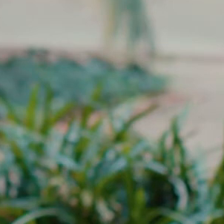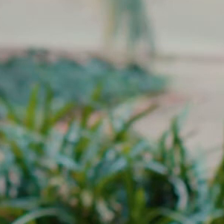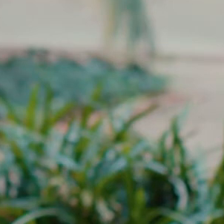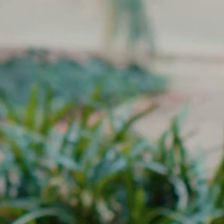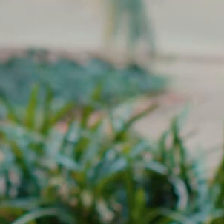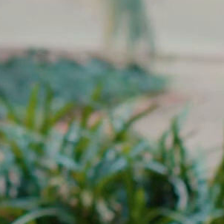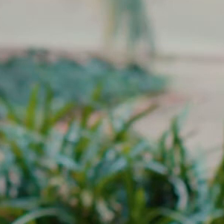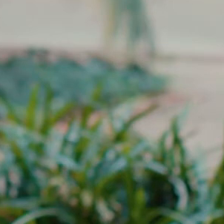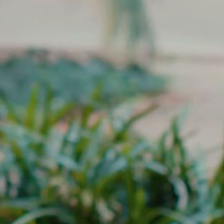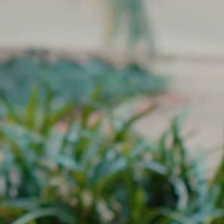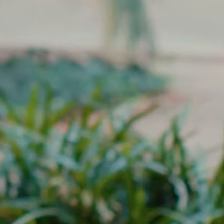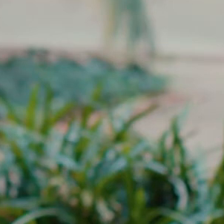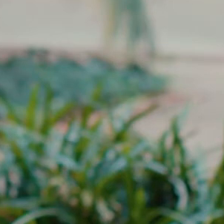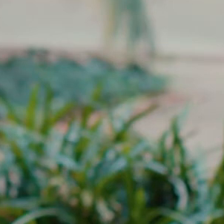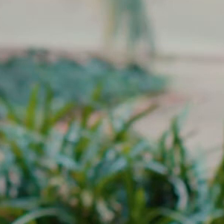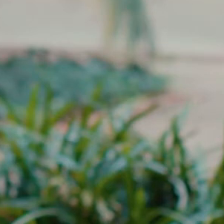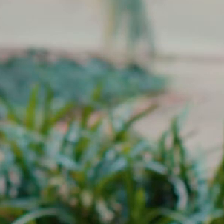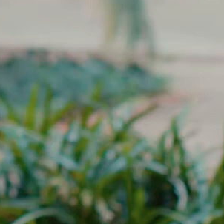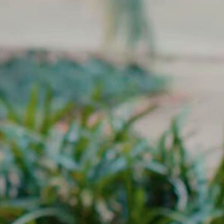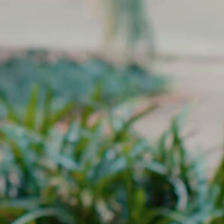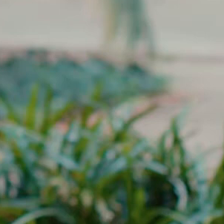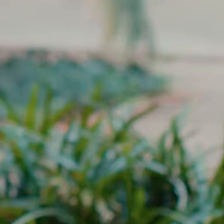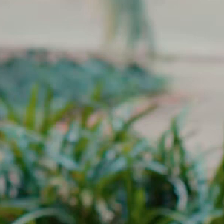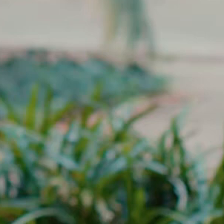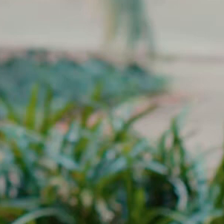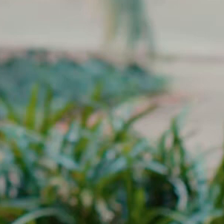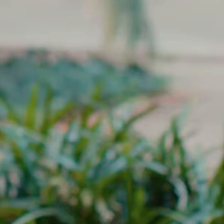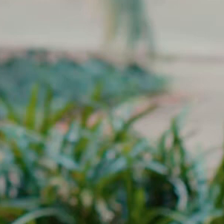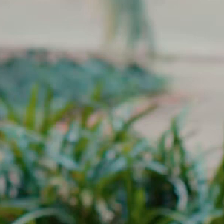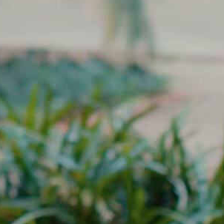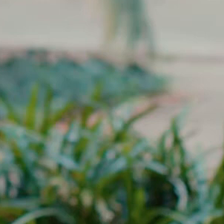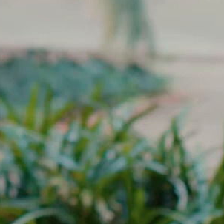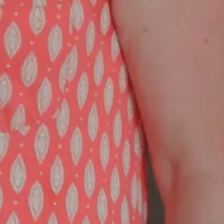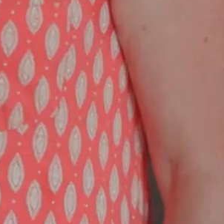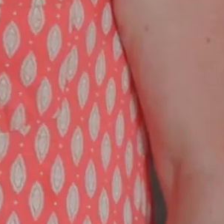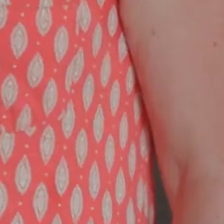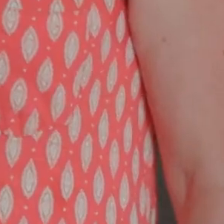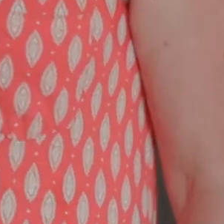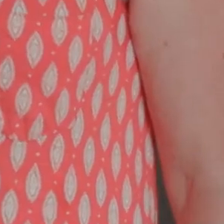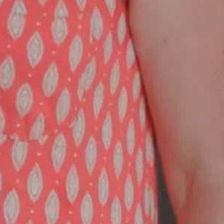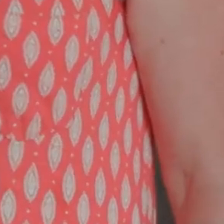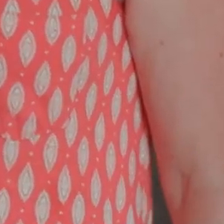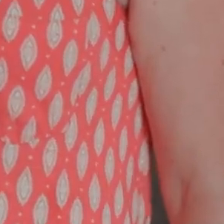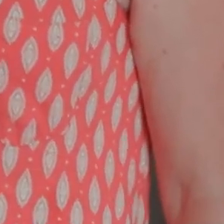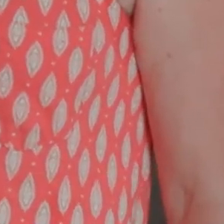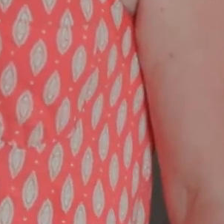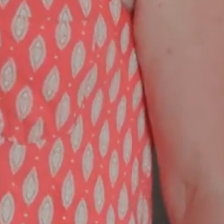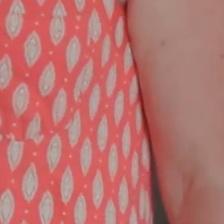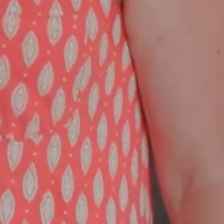va permetre predir en un mes d'antelació el brot que es va iniciar a l'Hospitalet de Llobregat. El més important que crec que he fet ha